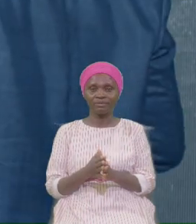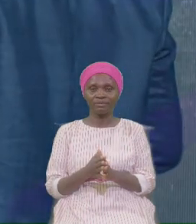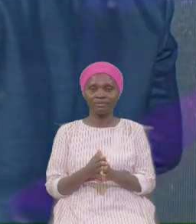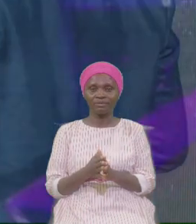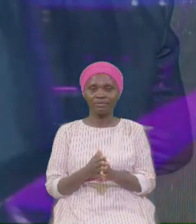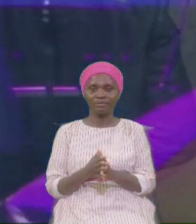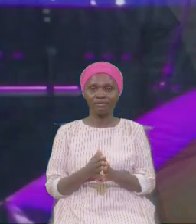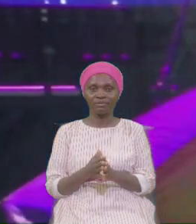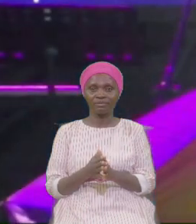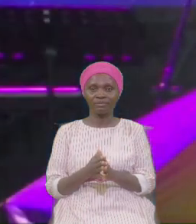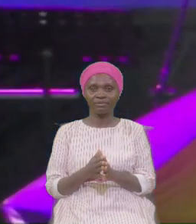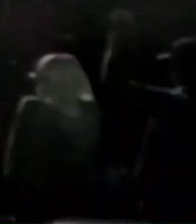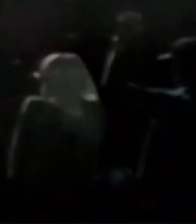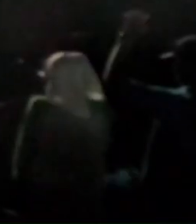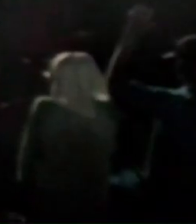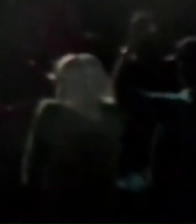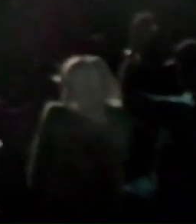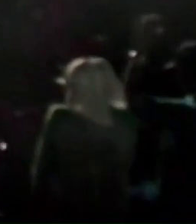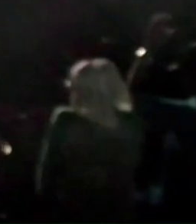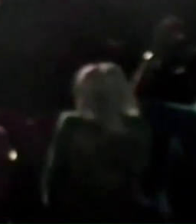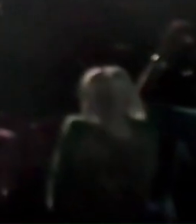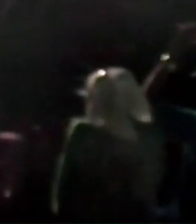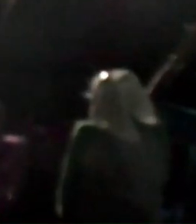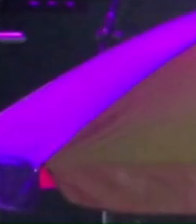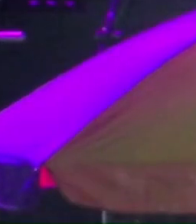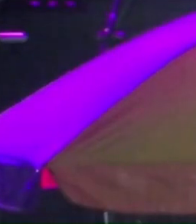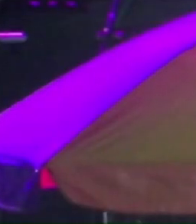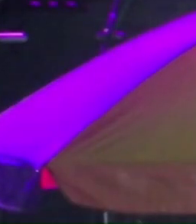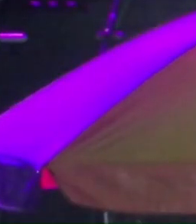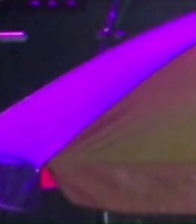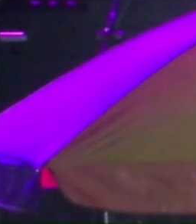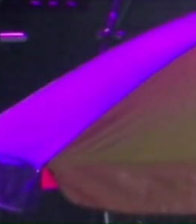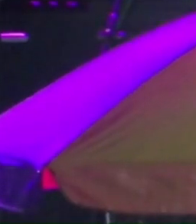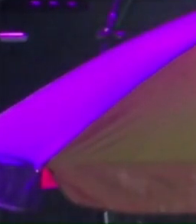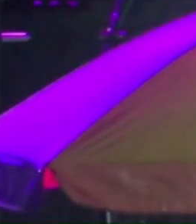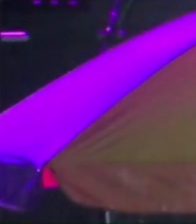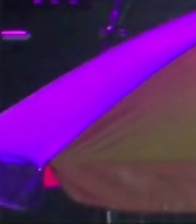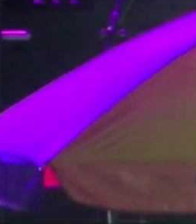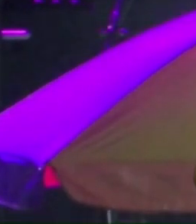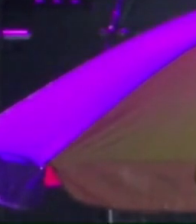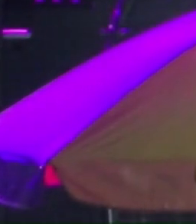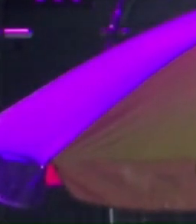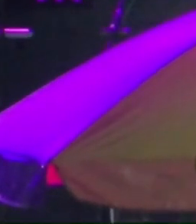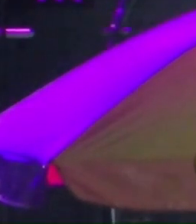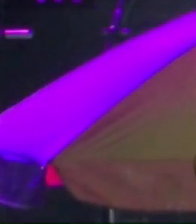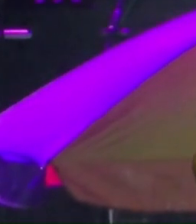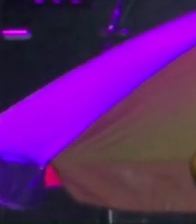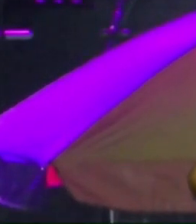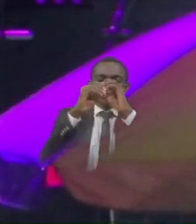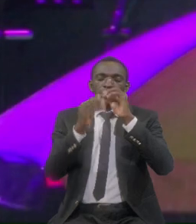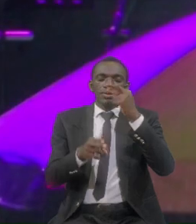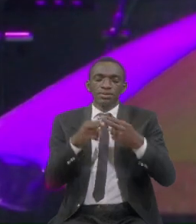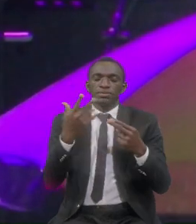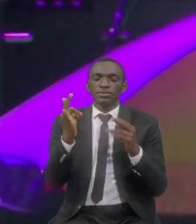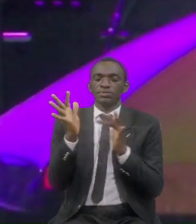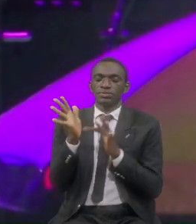Praise the Lord. Talay ko ng Ginoo. Let's pray together. Mag-aampo ta. Father, in the name of Jesus, Amahan, sa pangalan ni Jesus, we